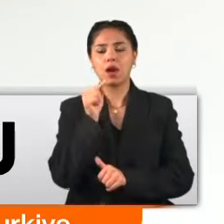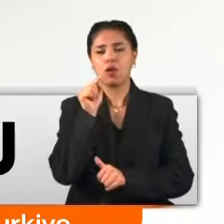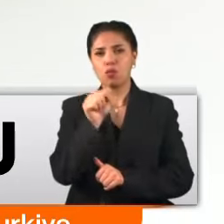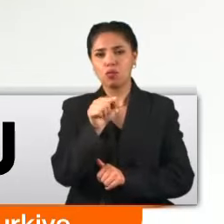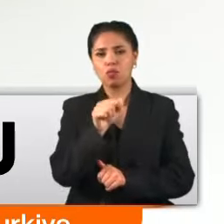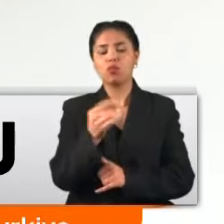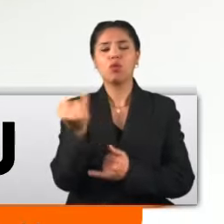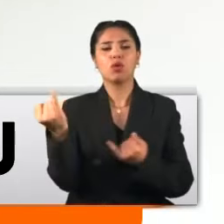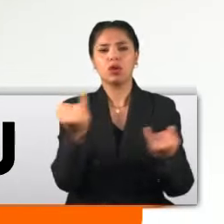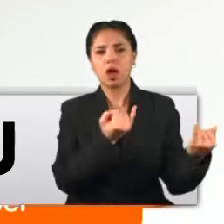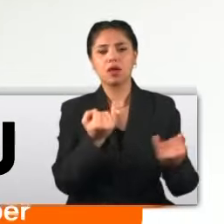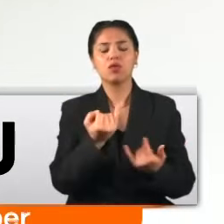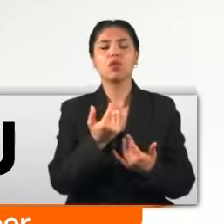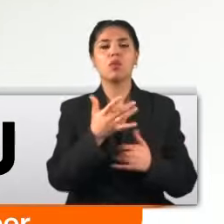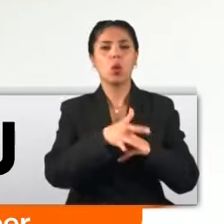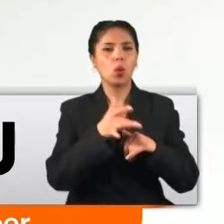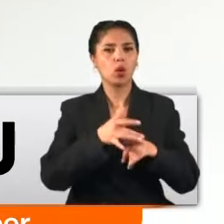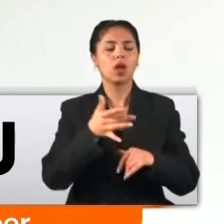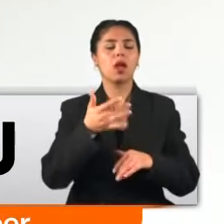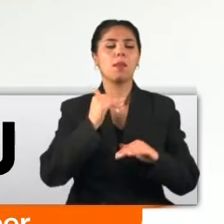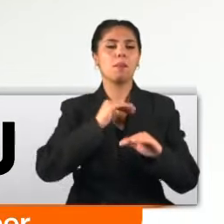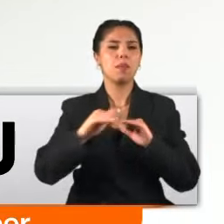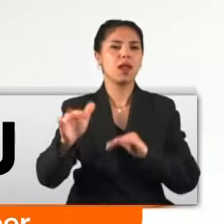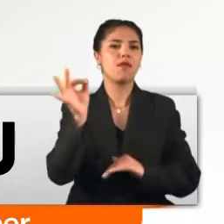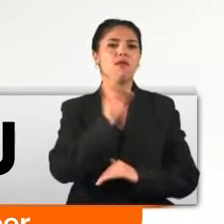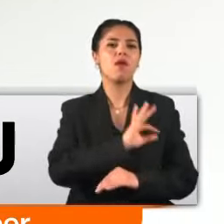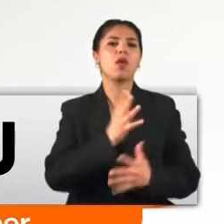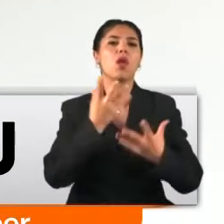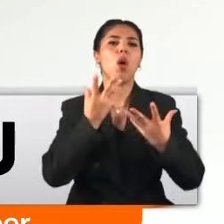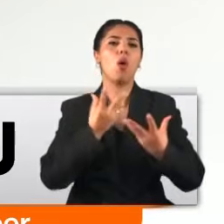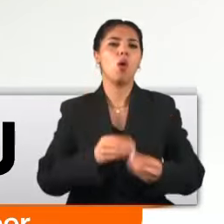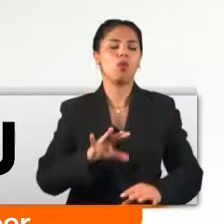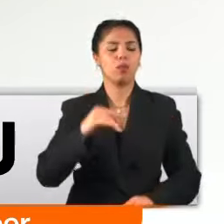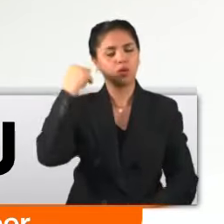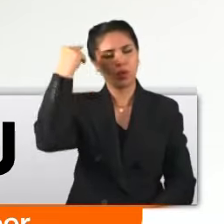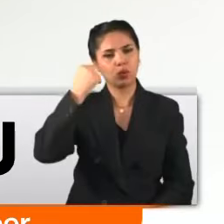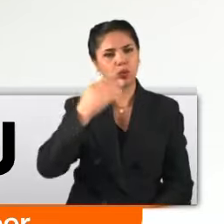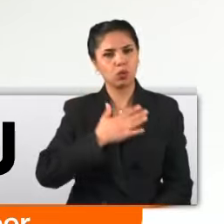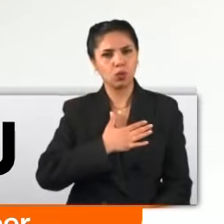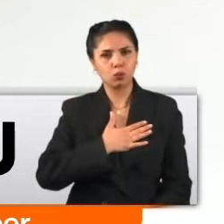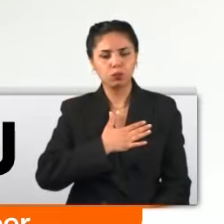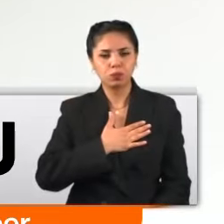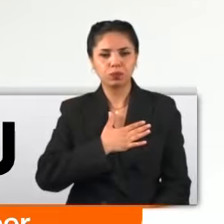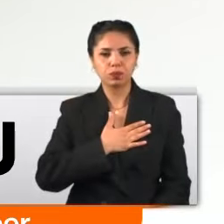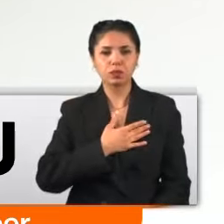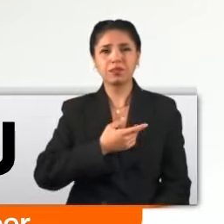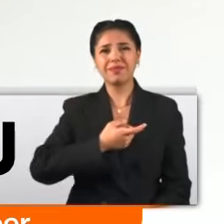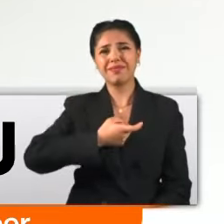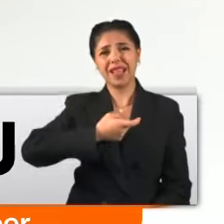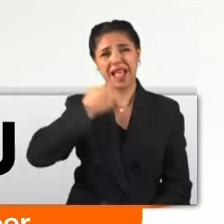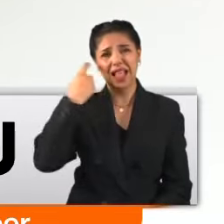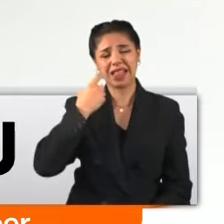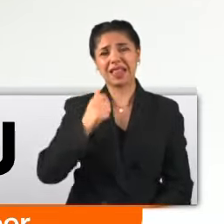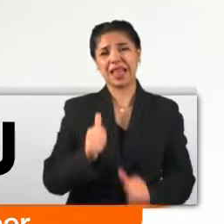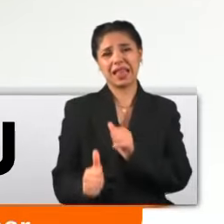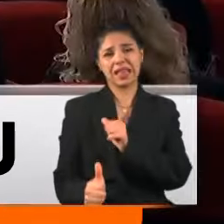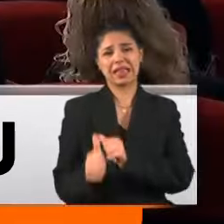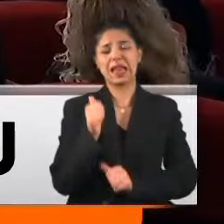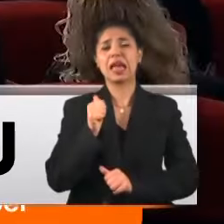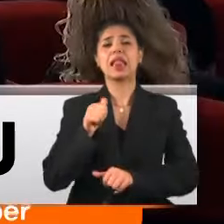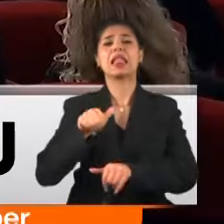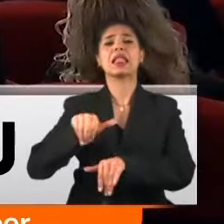ve millete herhangi bir hayrının dokunmayacağı kanaatindeyiz. Eskiye öykünmek